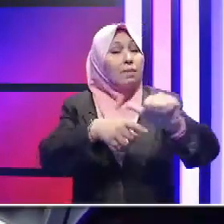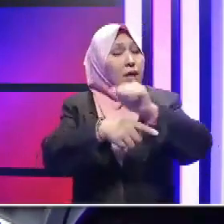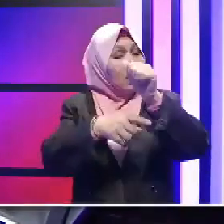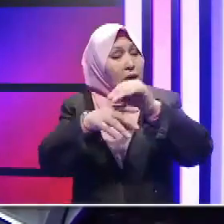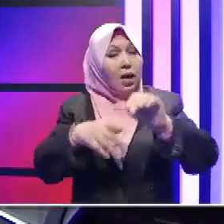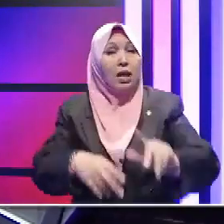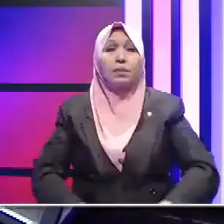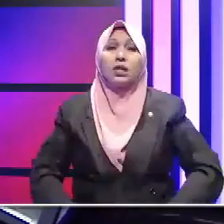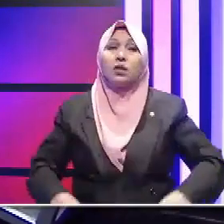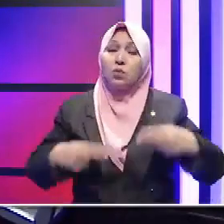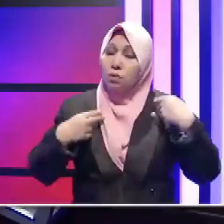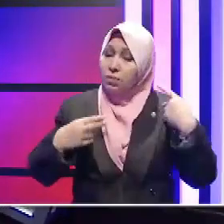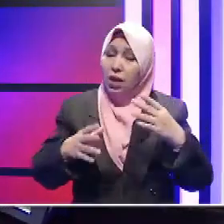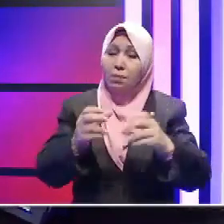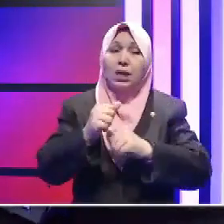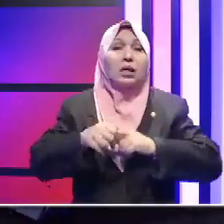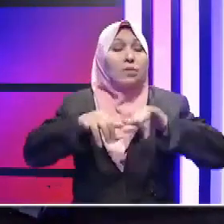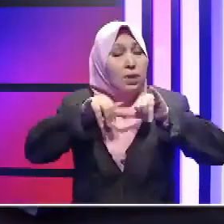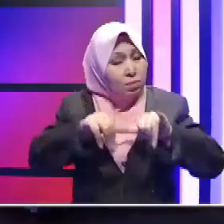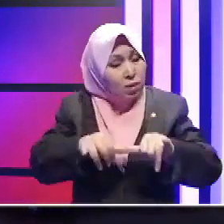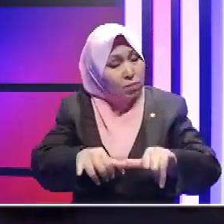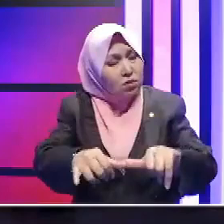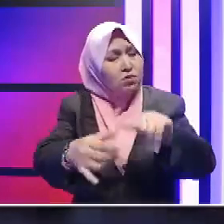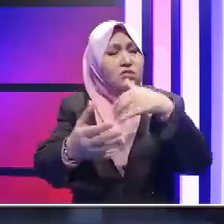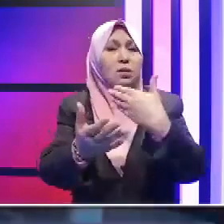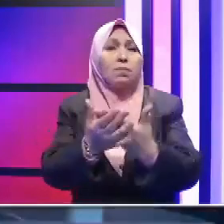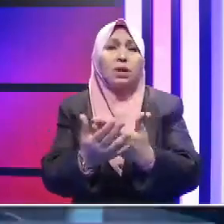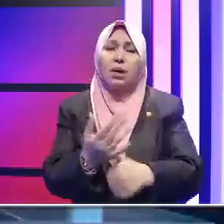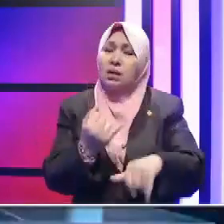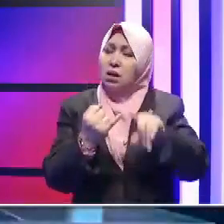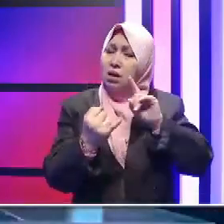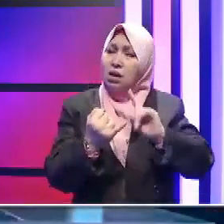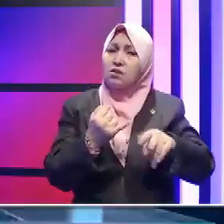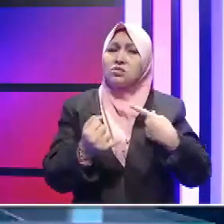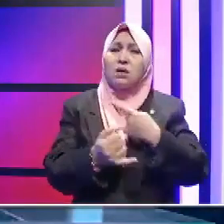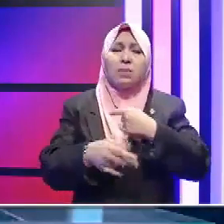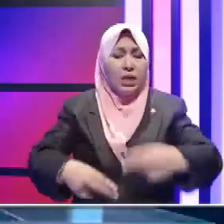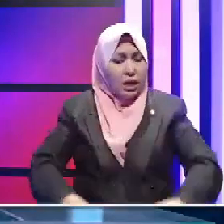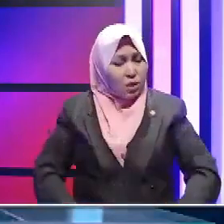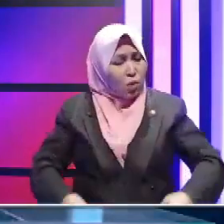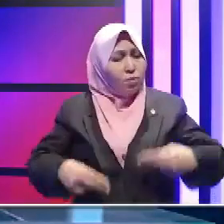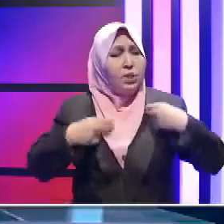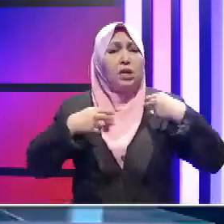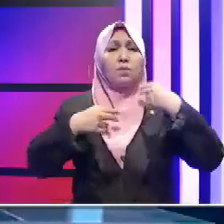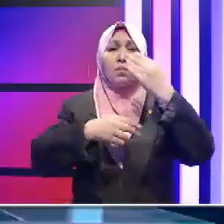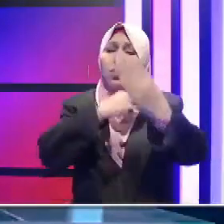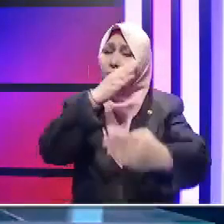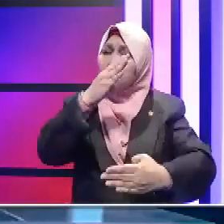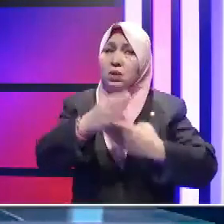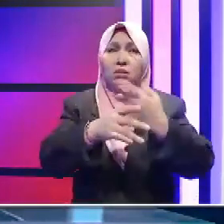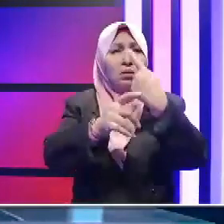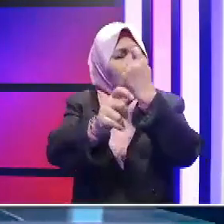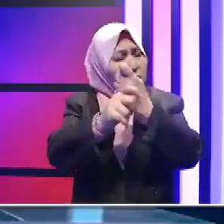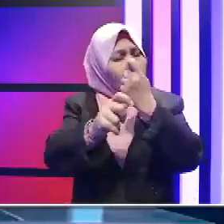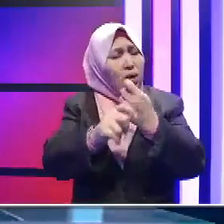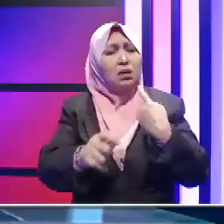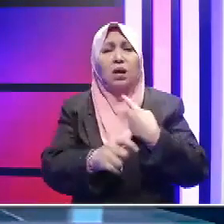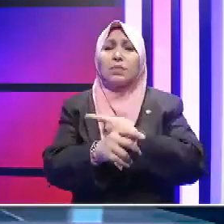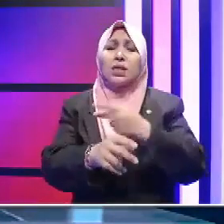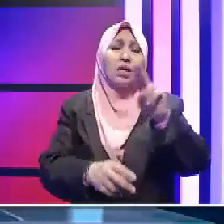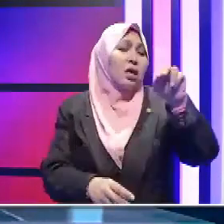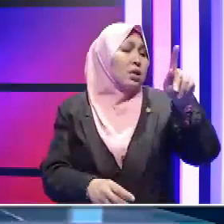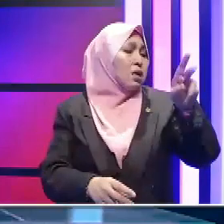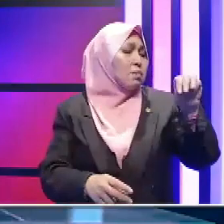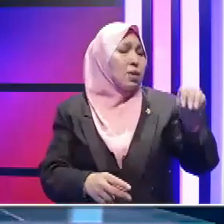kehidupan dan kami dapat beristiqomah sinilah kepada detik terahli kami hidup diatas muka bumi kekalkanlah kami dengan nyaman